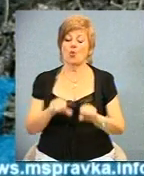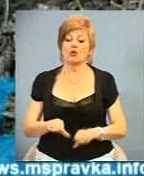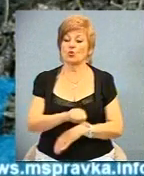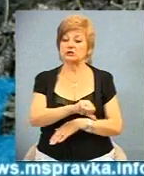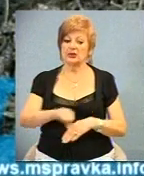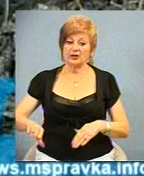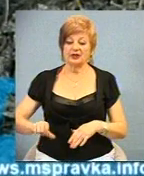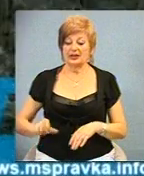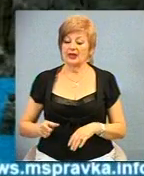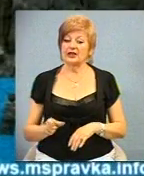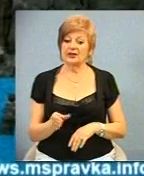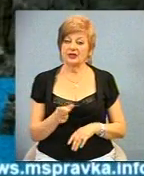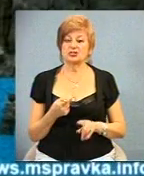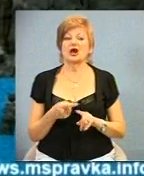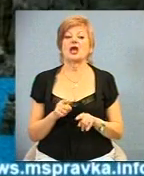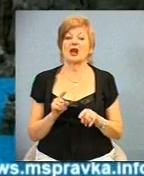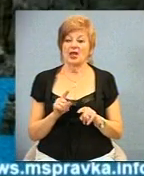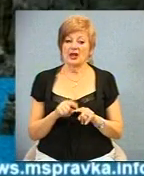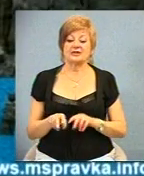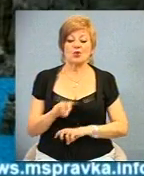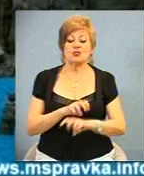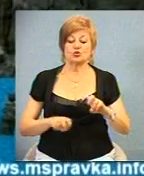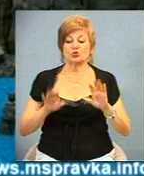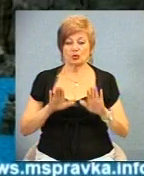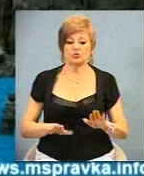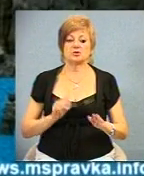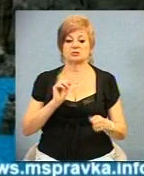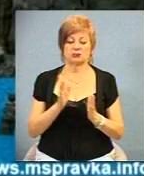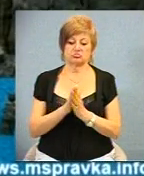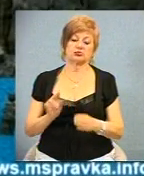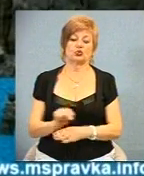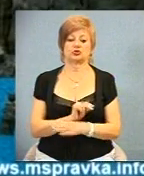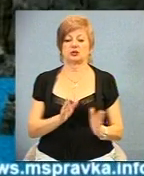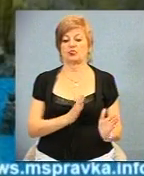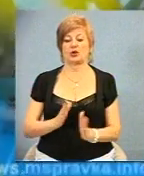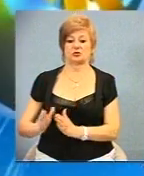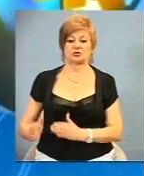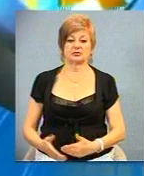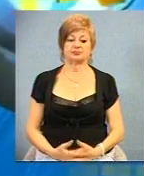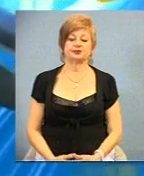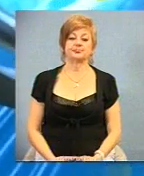Заплаву річки Юшанли, що стала об'єктом досліджень пошукових загонів, повернуть до ладу, повідомляє сайт РІА Мелітополь.